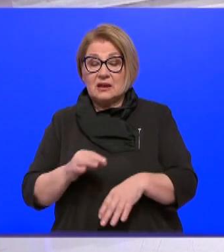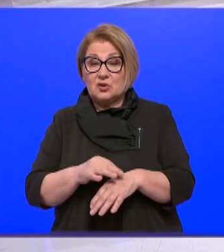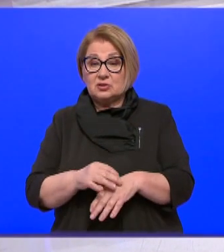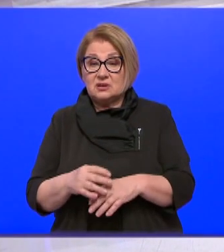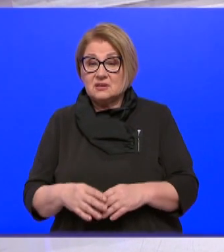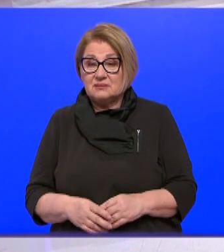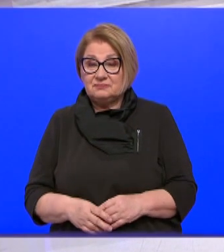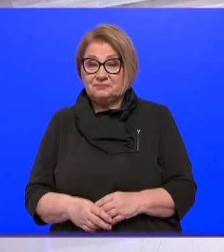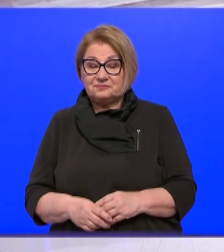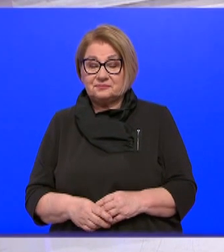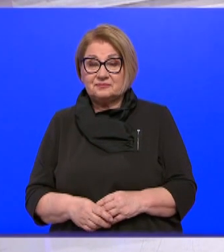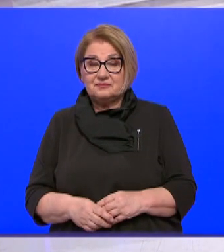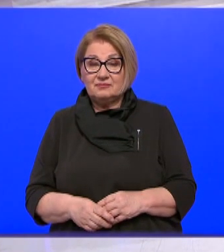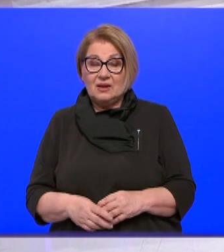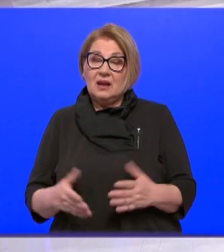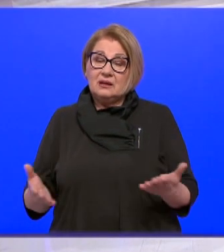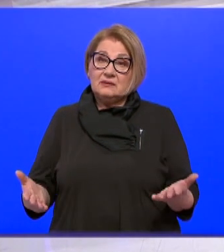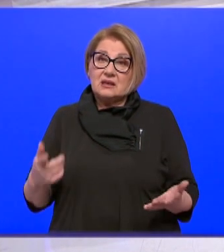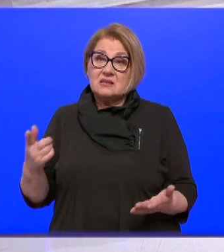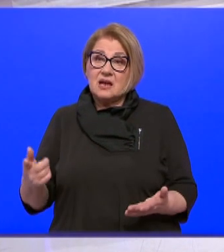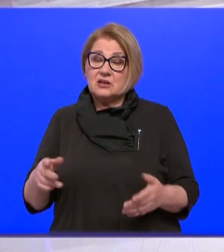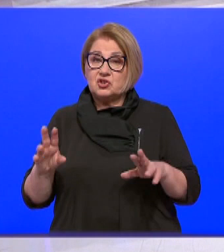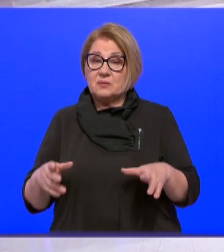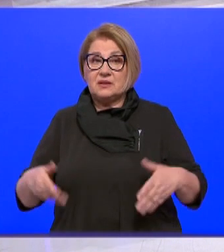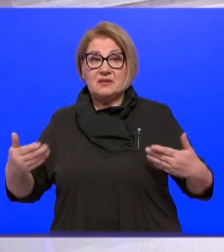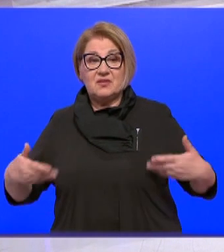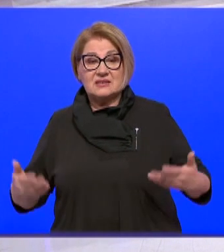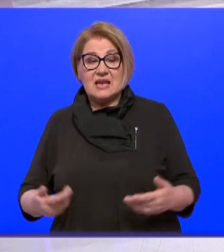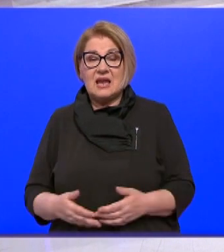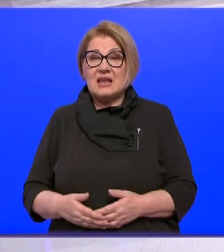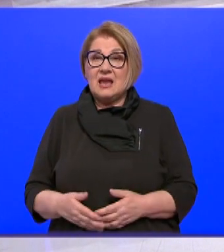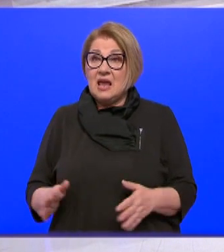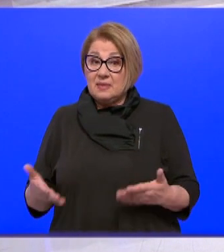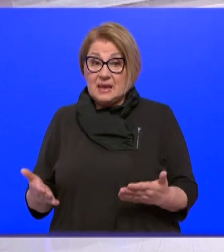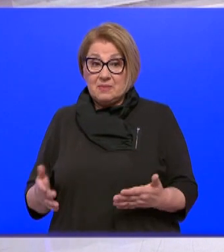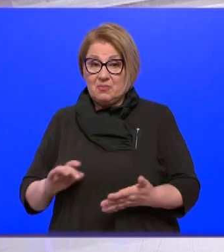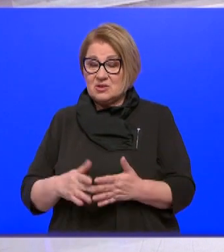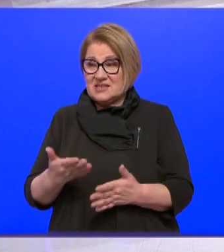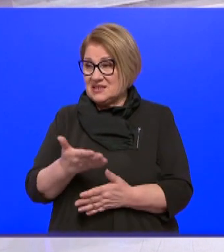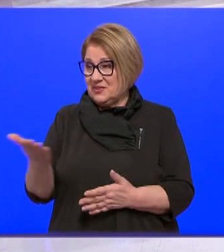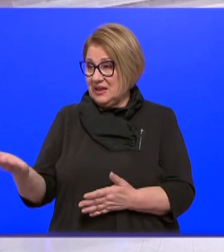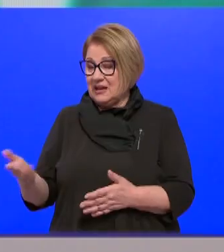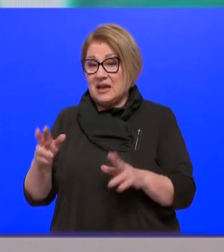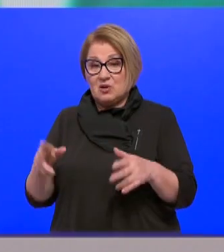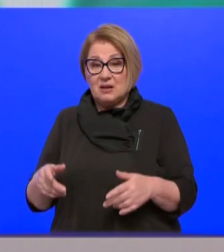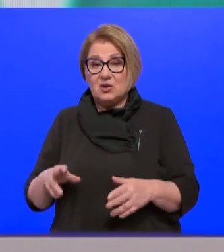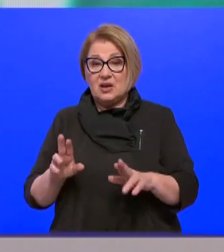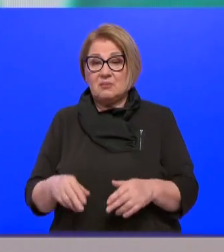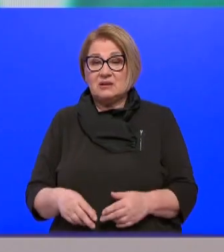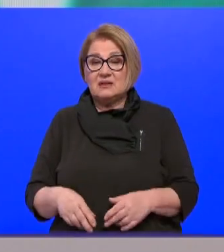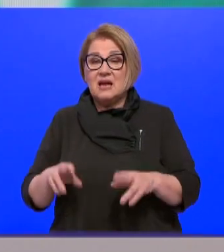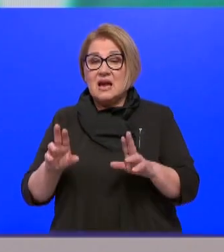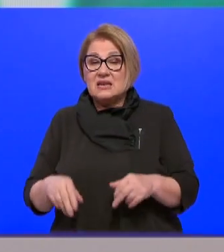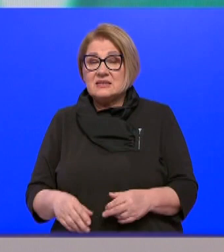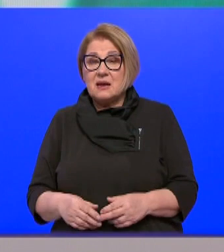dobro, profesorica Tamara, oni kažu, aj da, sad će biti veselje. Dakle, nemamo svi to i ne moramo imati, ali